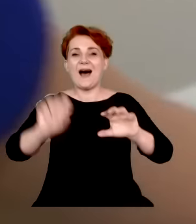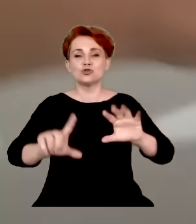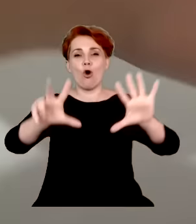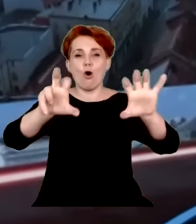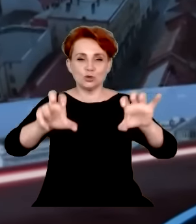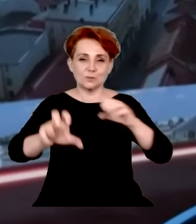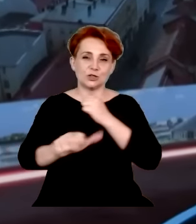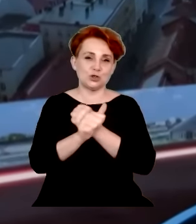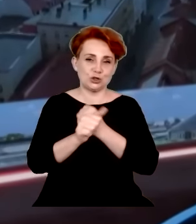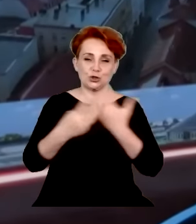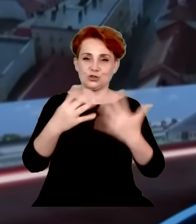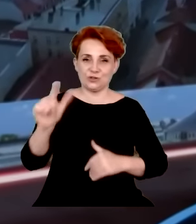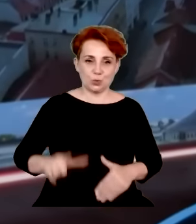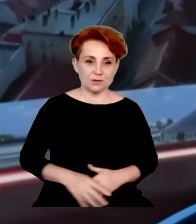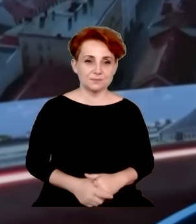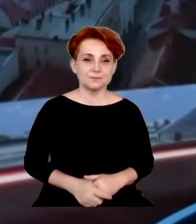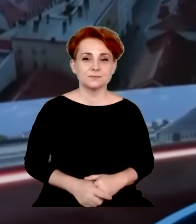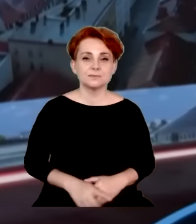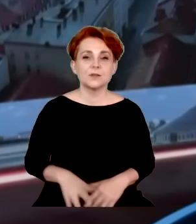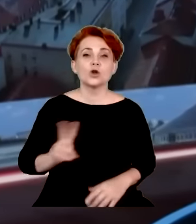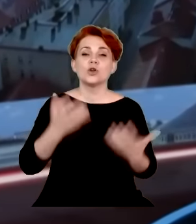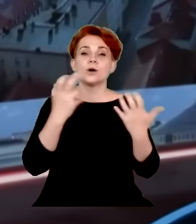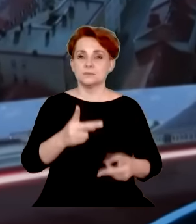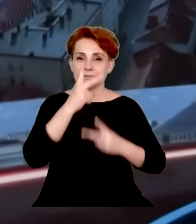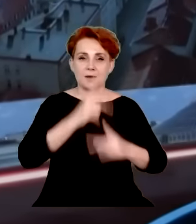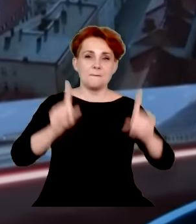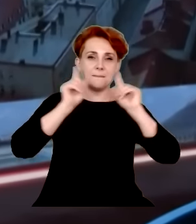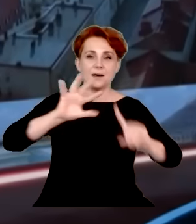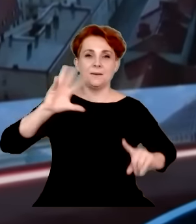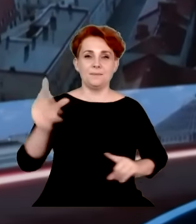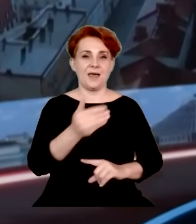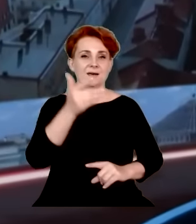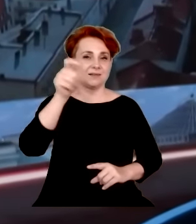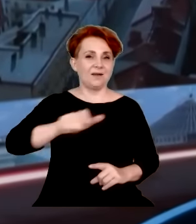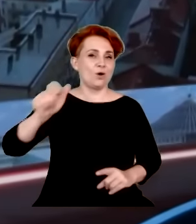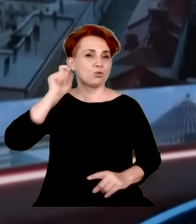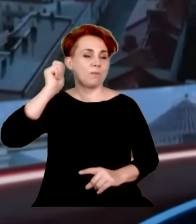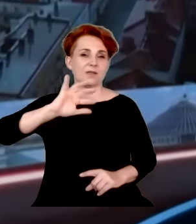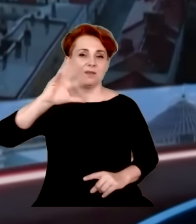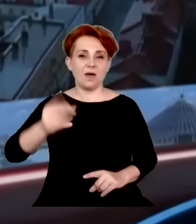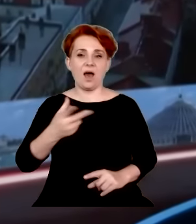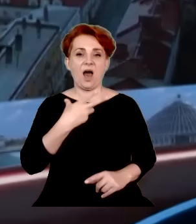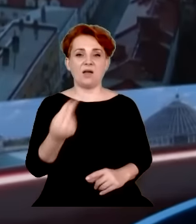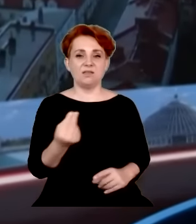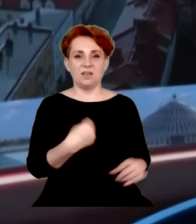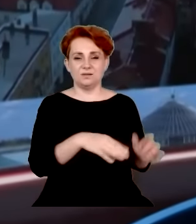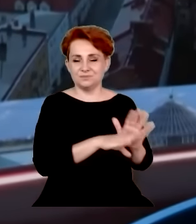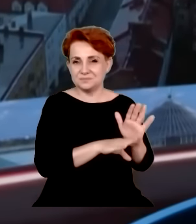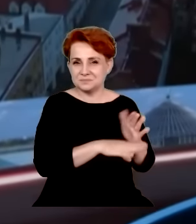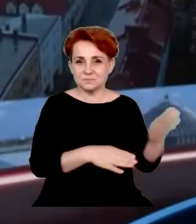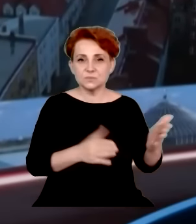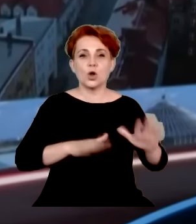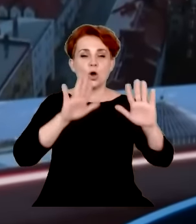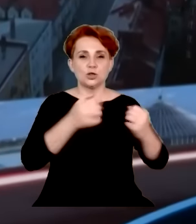zł. Kto chce zobaczyć prawdziwe, piękne polskie kobiety, a nie jakieś wrzeszczące prymitywy, niech zostanie z nami do